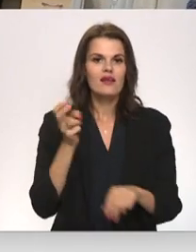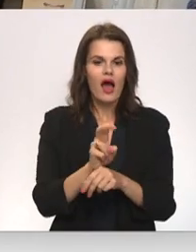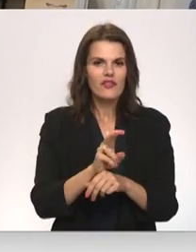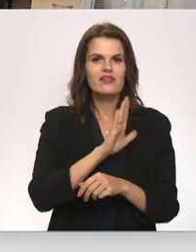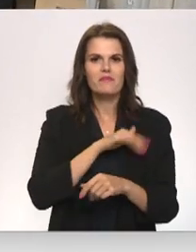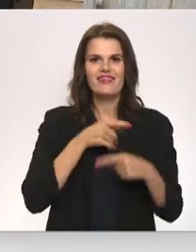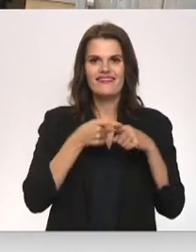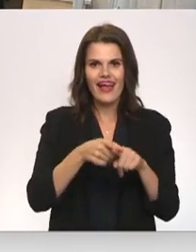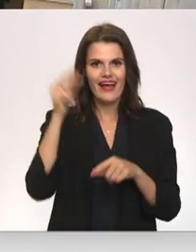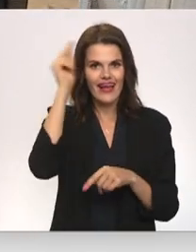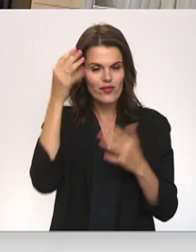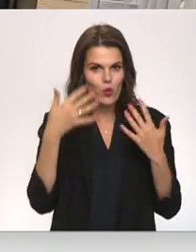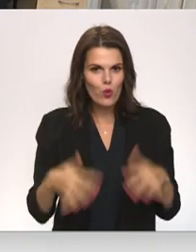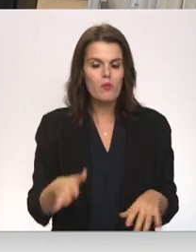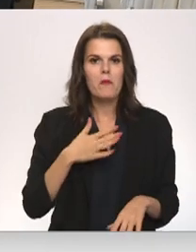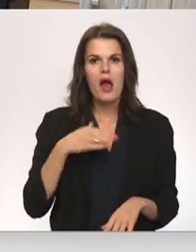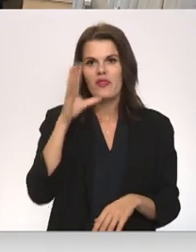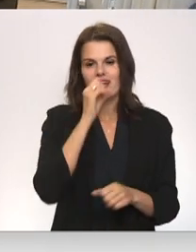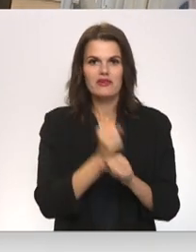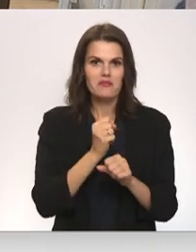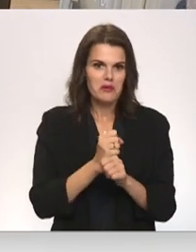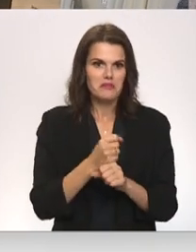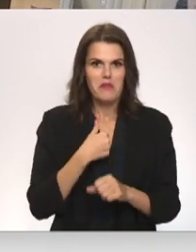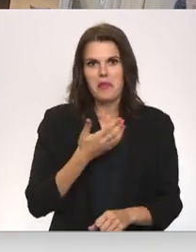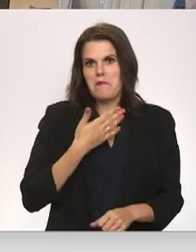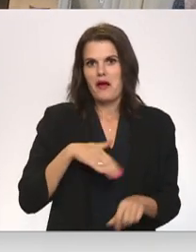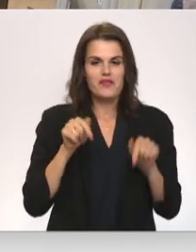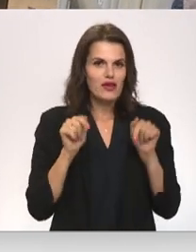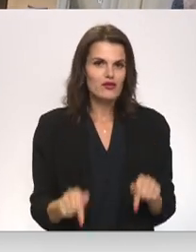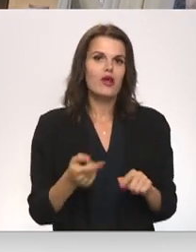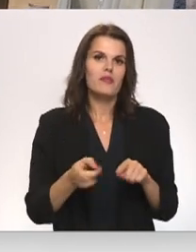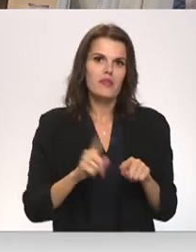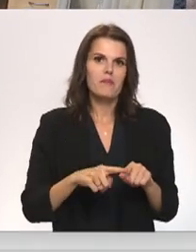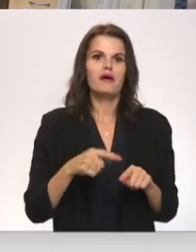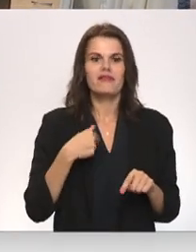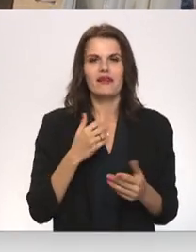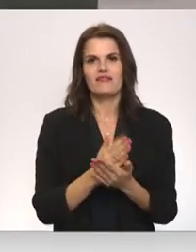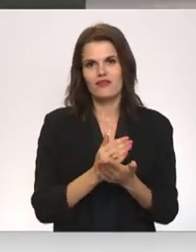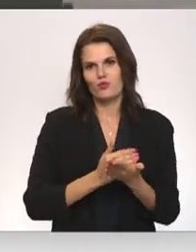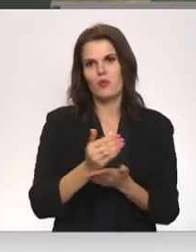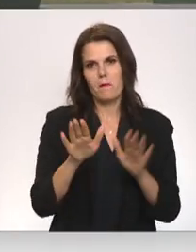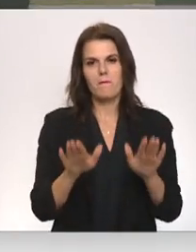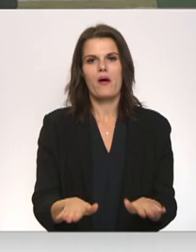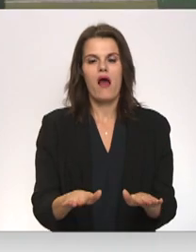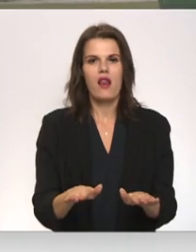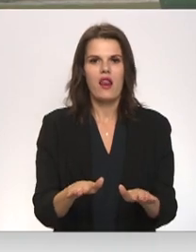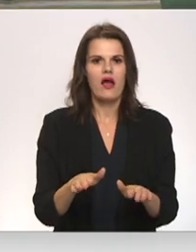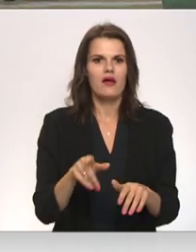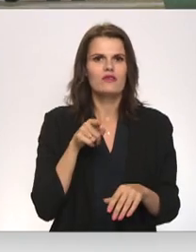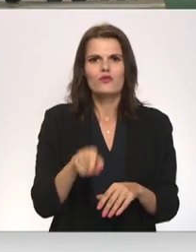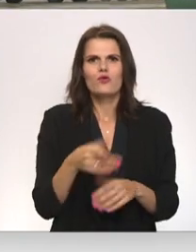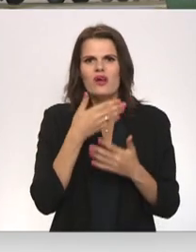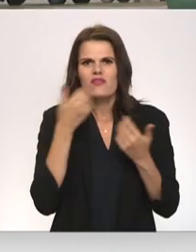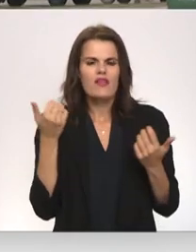tehnikuma izmācījies, man bija iespēja dienēt. Man šeit vienkārši iepatikās, un tāpēc es šeit tās dienestā un turpinu dienestu. Tur nav zvēri